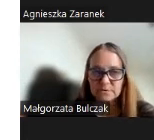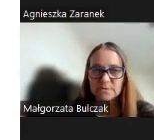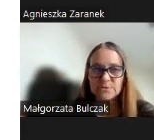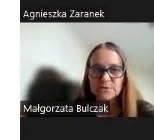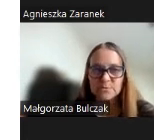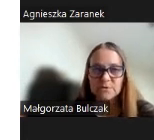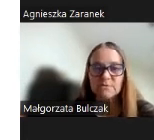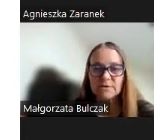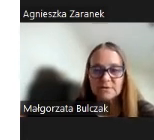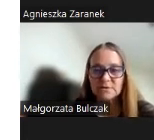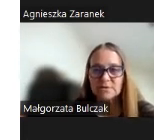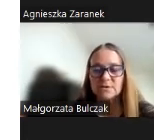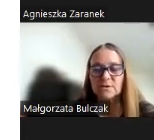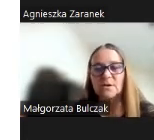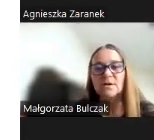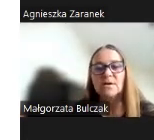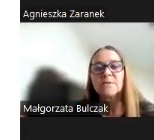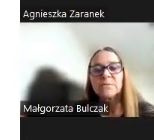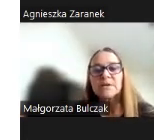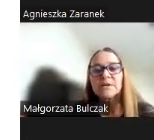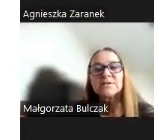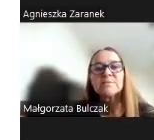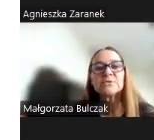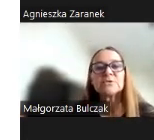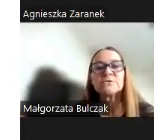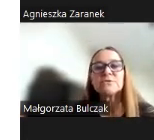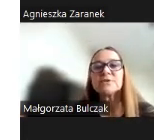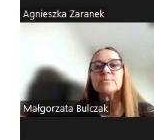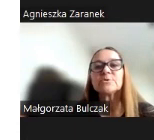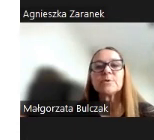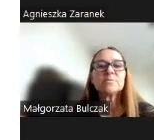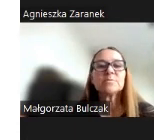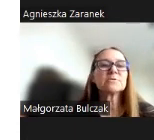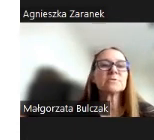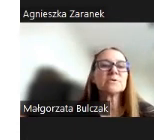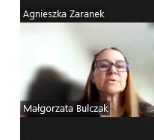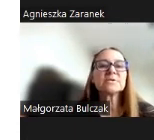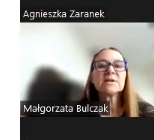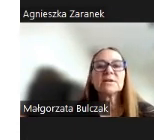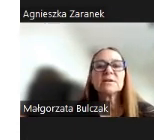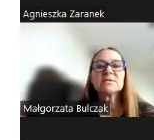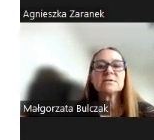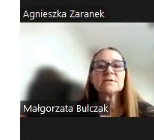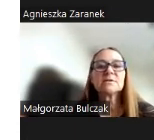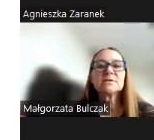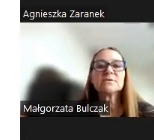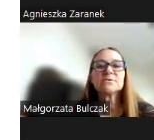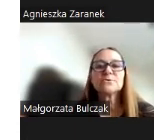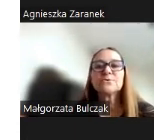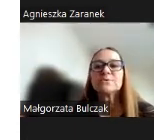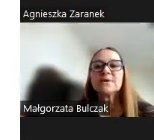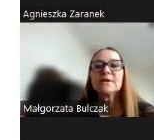gdzieś po drodze musimy walczyć. Chciałam też oczywiście przypomnieć, że Polska jest